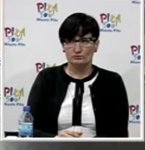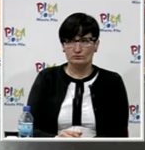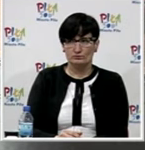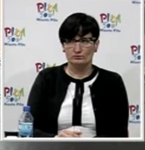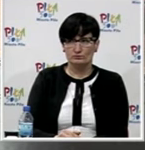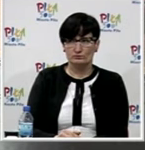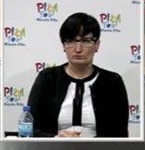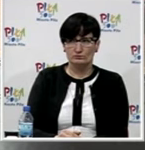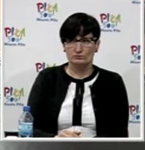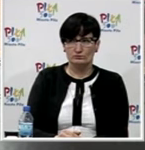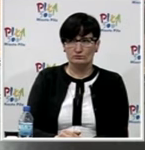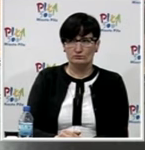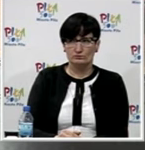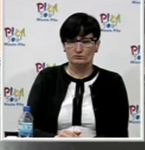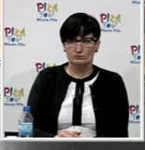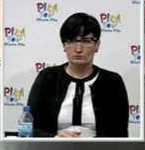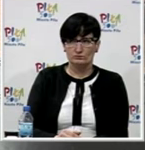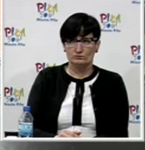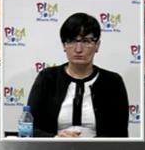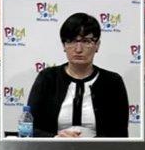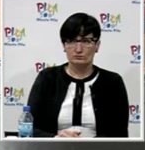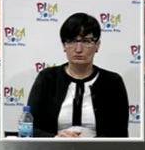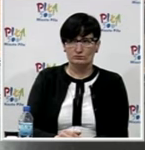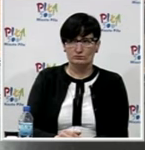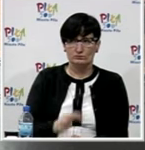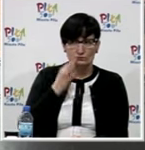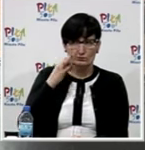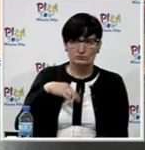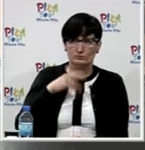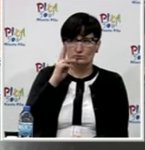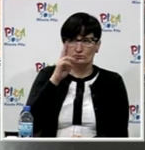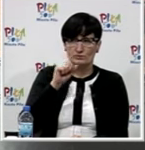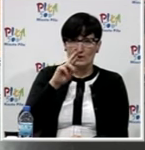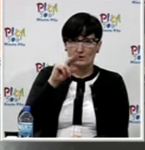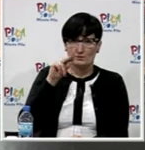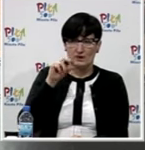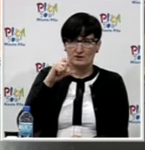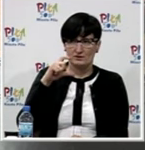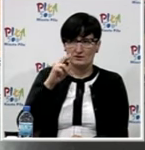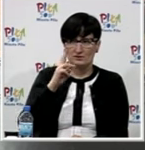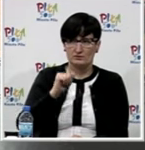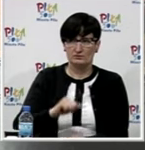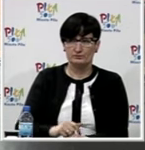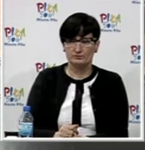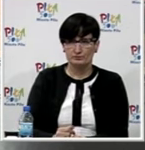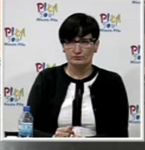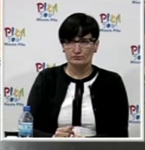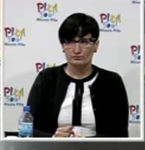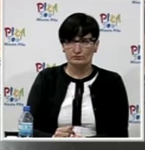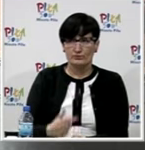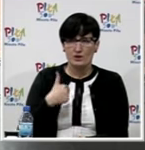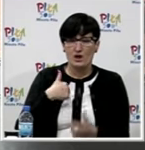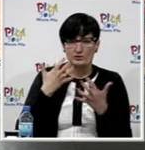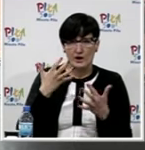Bardzo proszę, radna Małgorzata Karwacka. Są wolne wnioski, tak? Już. Tak. Ja chciałam tylko przypomnieć przy tej